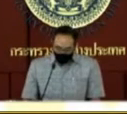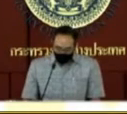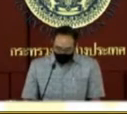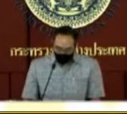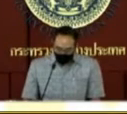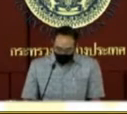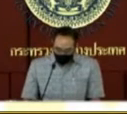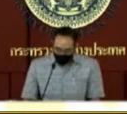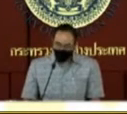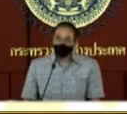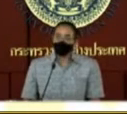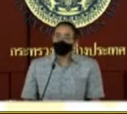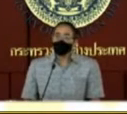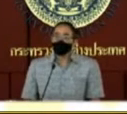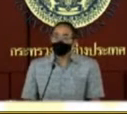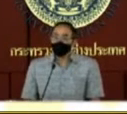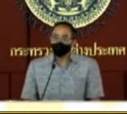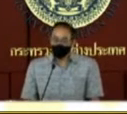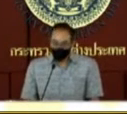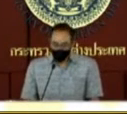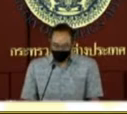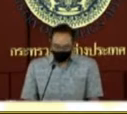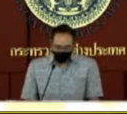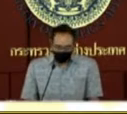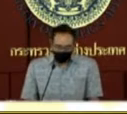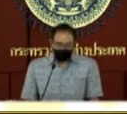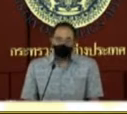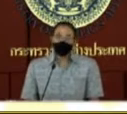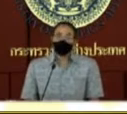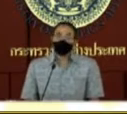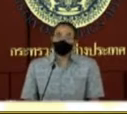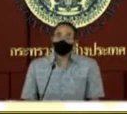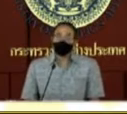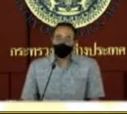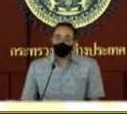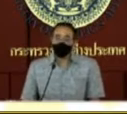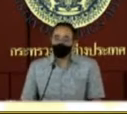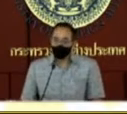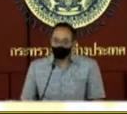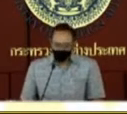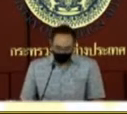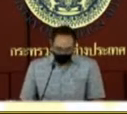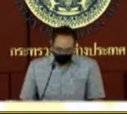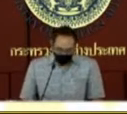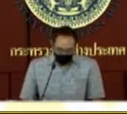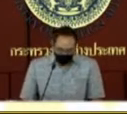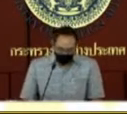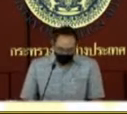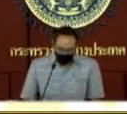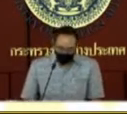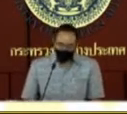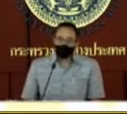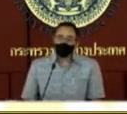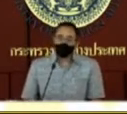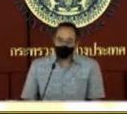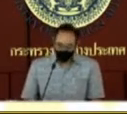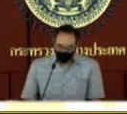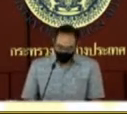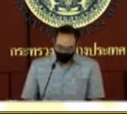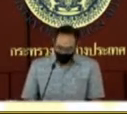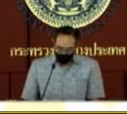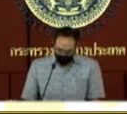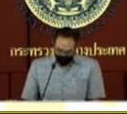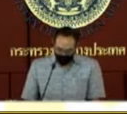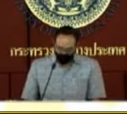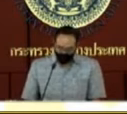ไปจนถึงเดือนพฤศจิกายนของปี2565ประเทศไทยมีความภาคภูมิใจที่จะรับหน้าที่เป็นเจ้าภาพการ